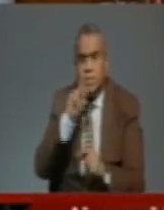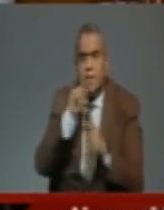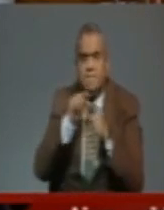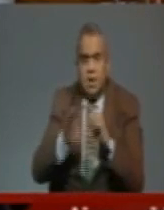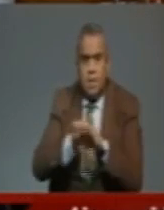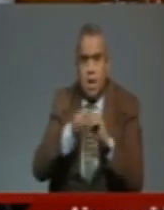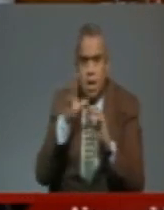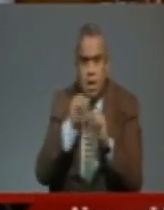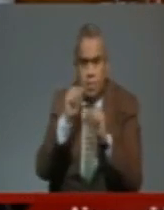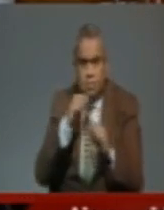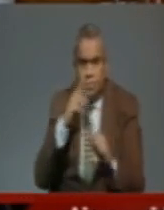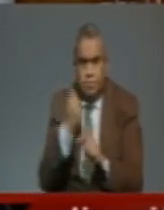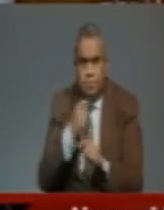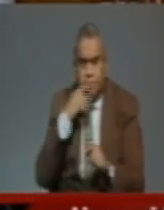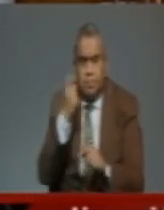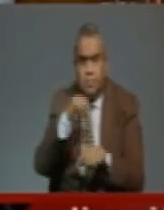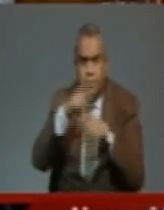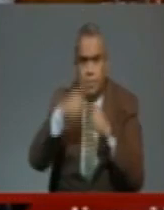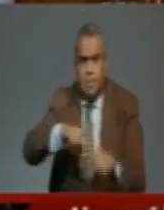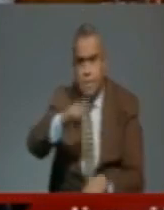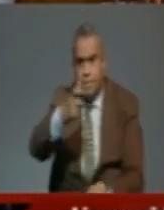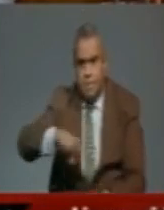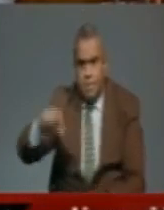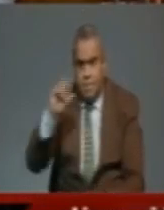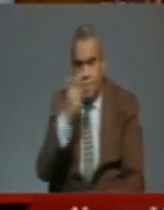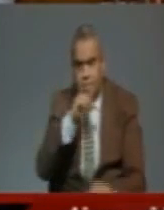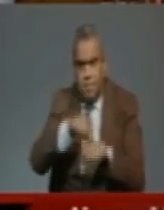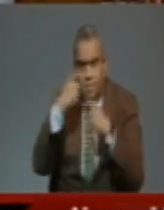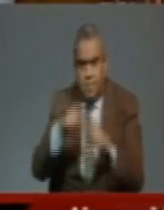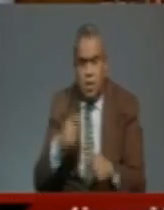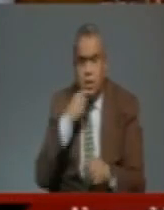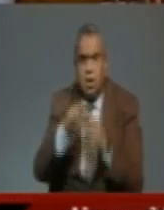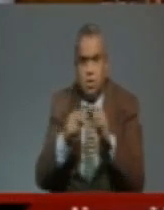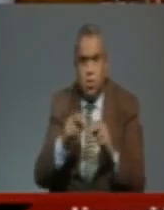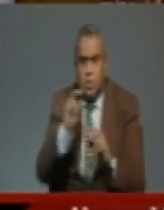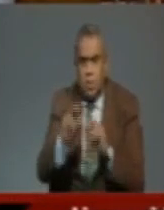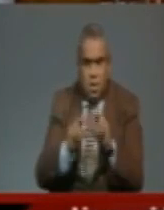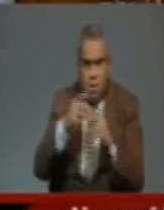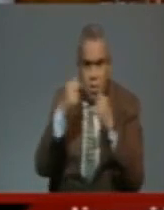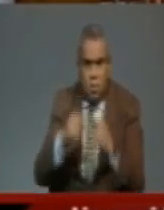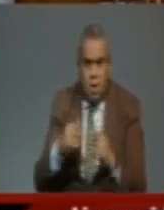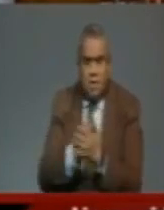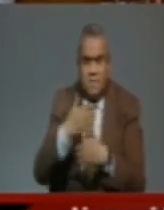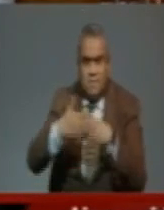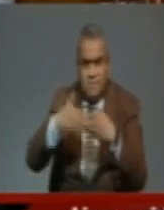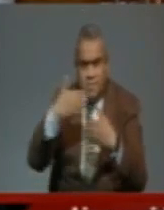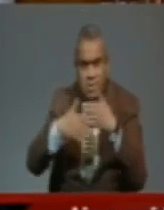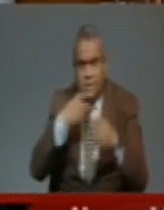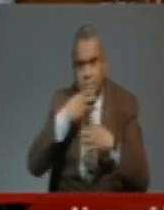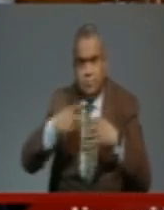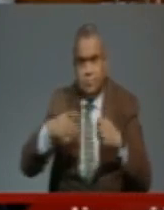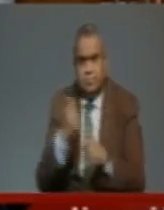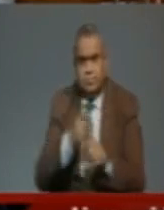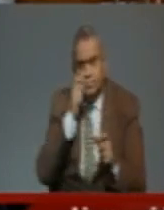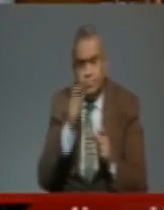الطبقه الداخليه او طبقه الميناء، ثم بنحط بعد كده الصخور، ثم هنا، ثم المكعبات الخرسانيه بالاشكال المختلفه عشان نامن